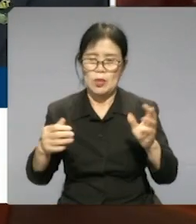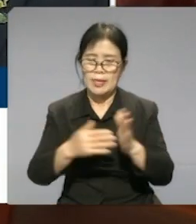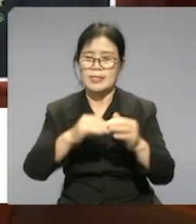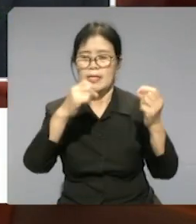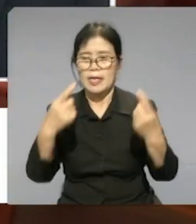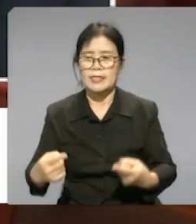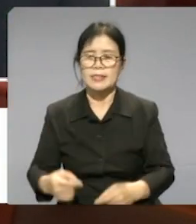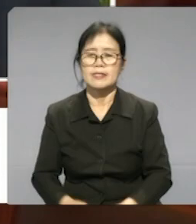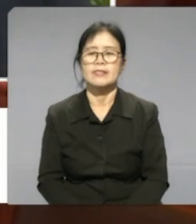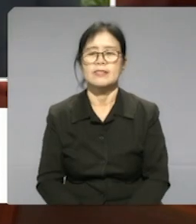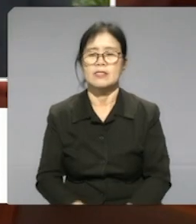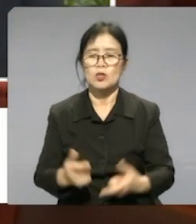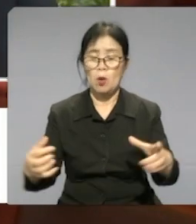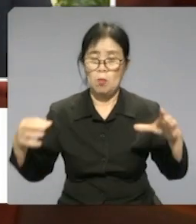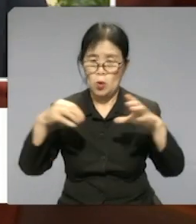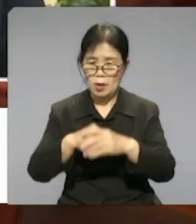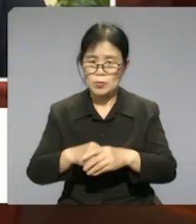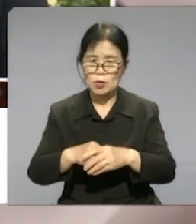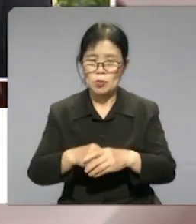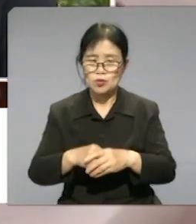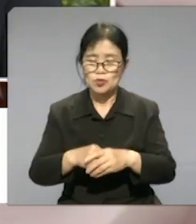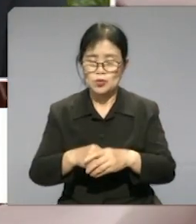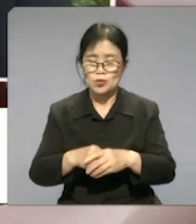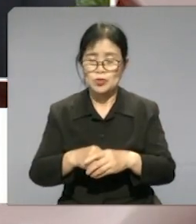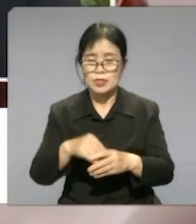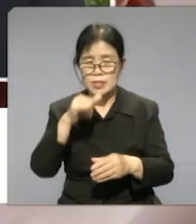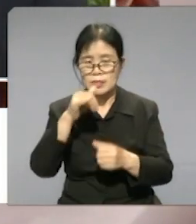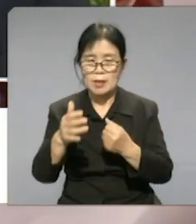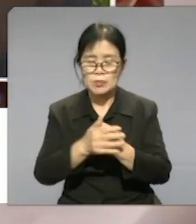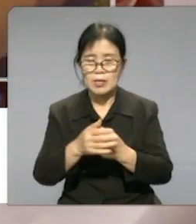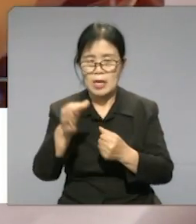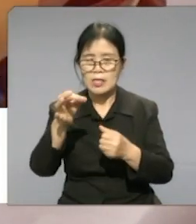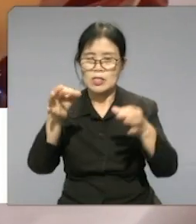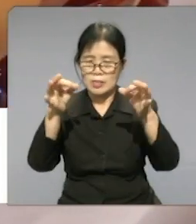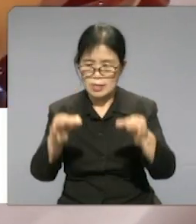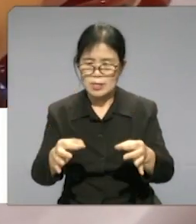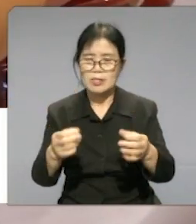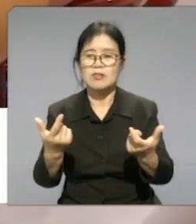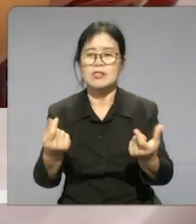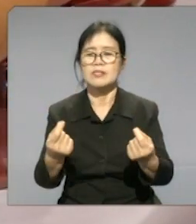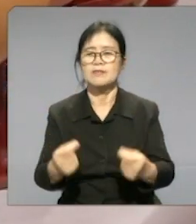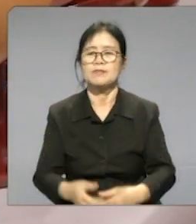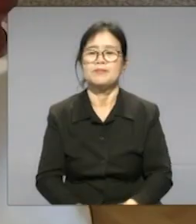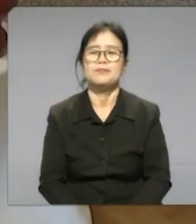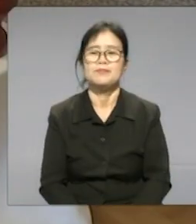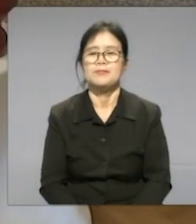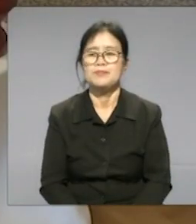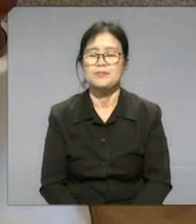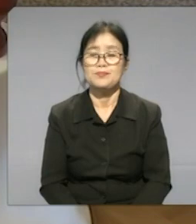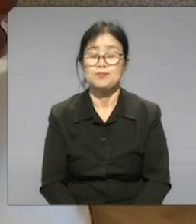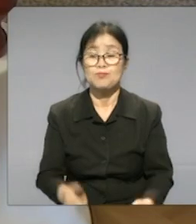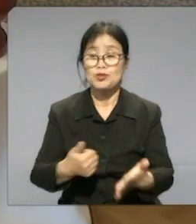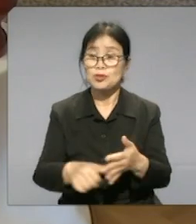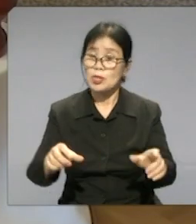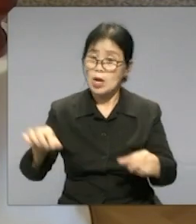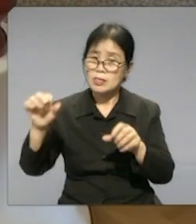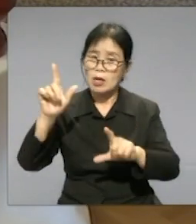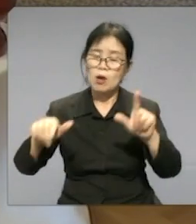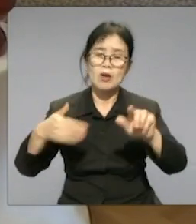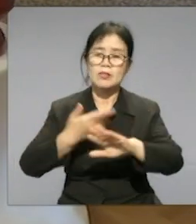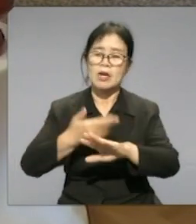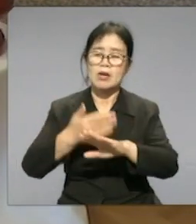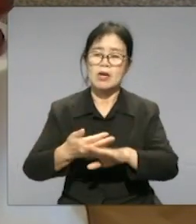이런 부분들이 좀 복합적으로 작용해서 좀 그 가격이 낮아진 것 아닌가 물가상황과